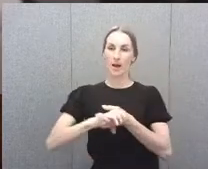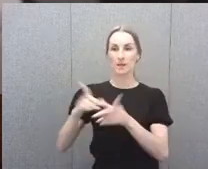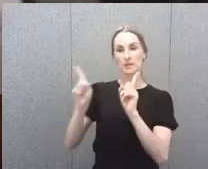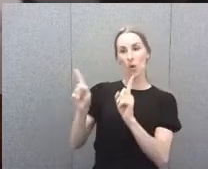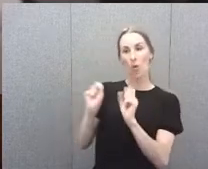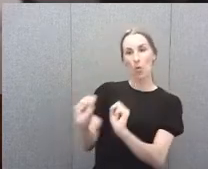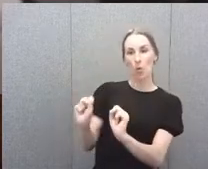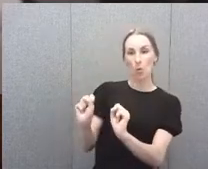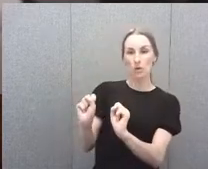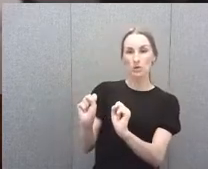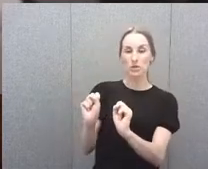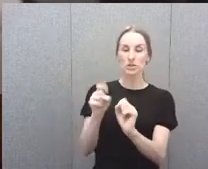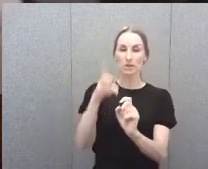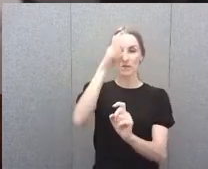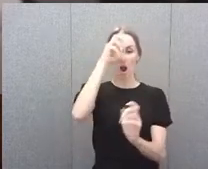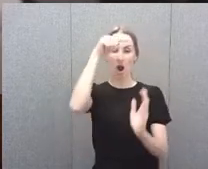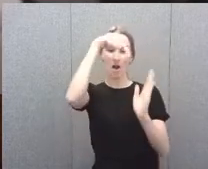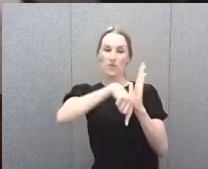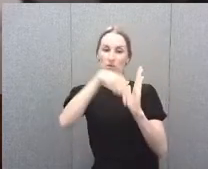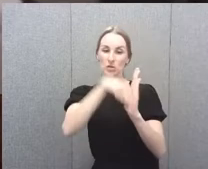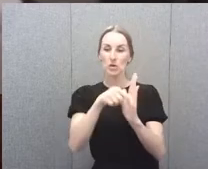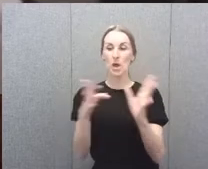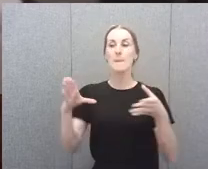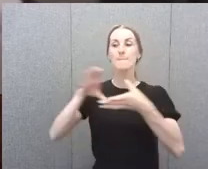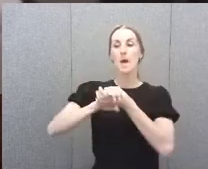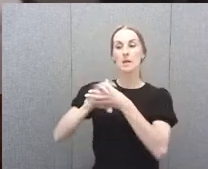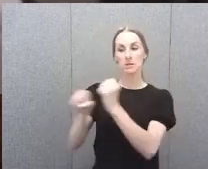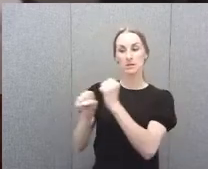и международном уровнях.